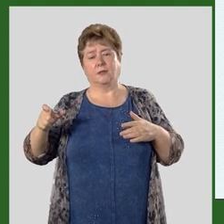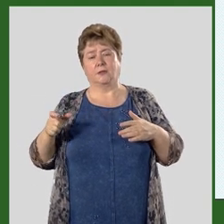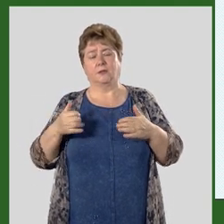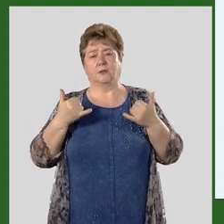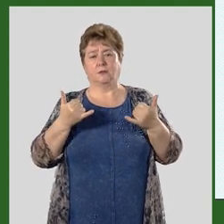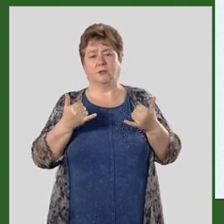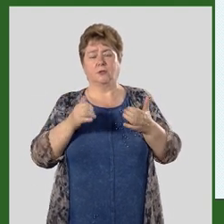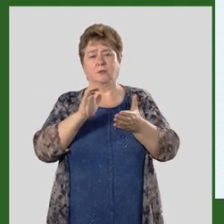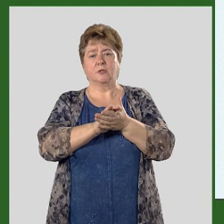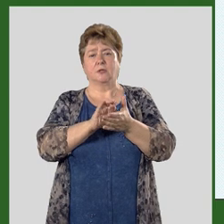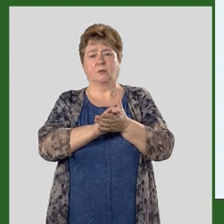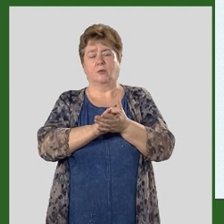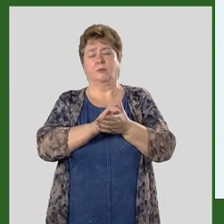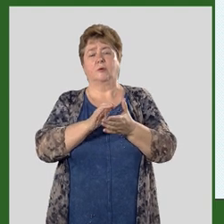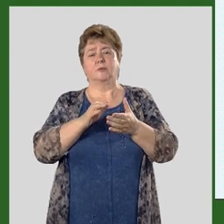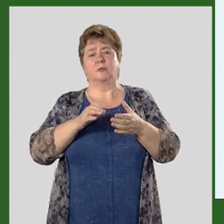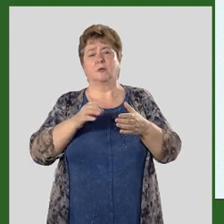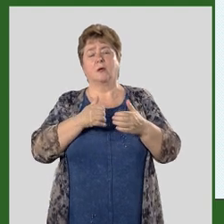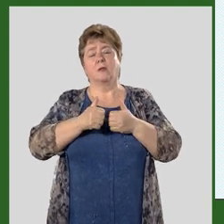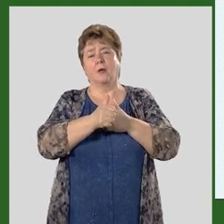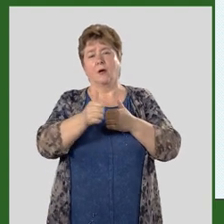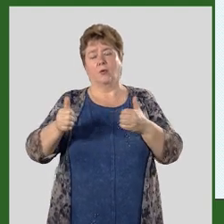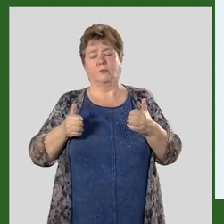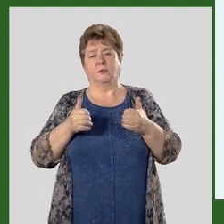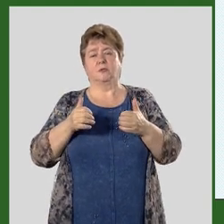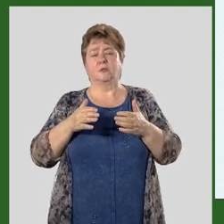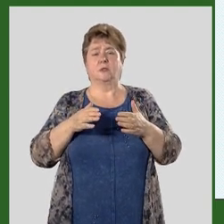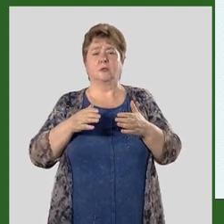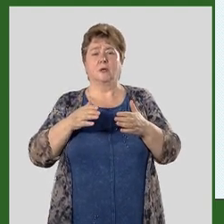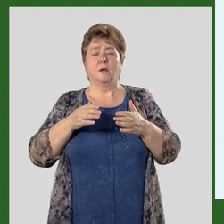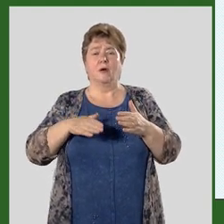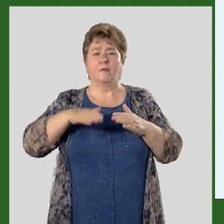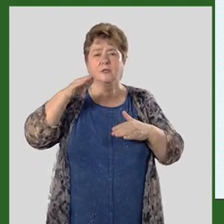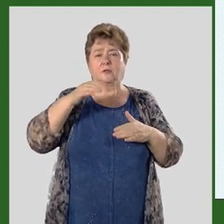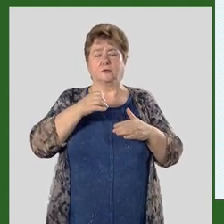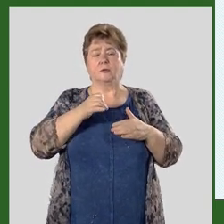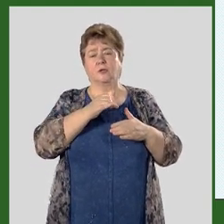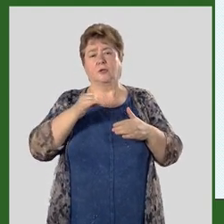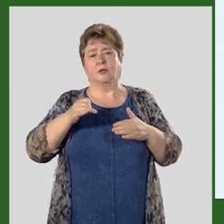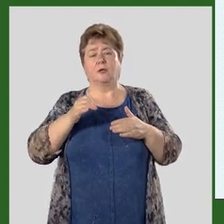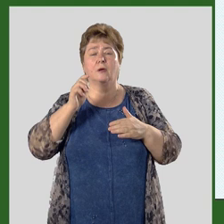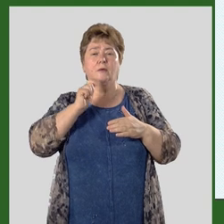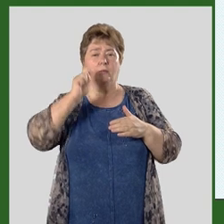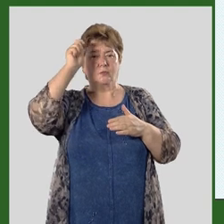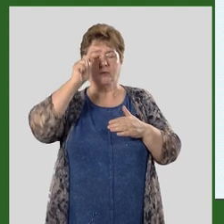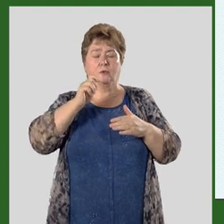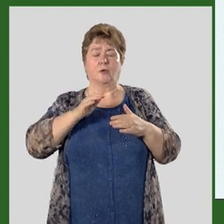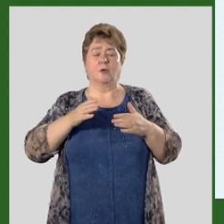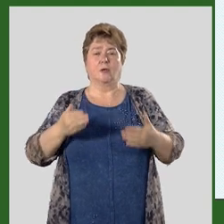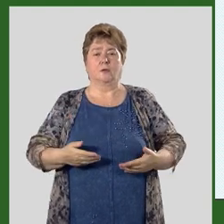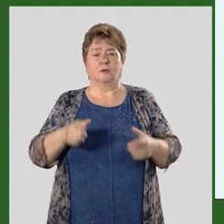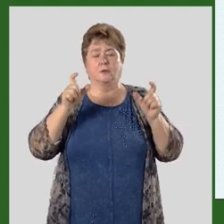А теперь познакомимся с особенностями возрастной и половой структурами населения Кыргызстана.